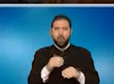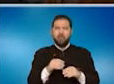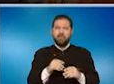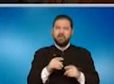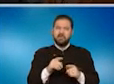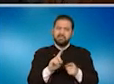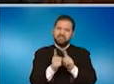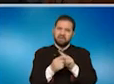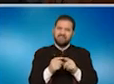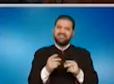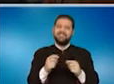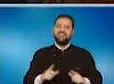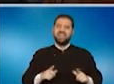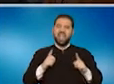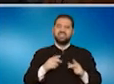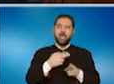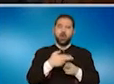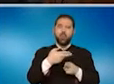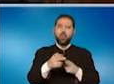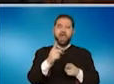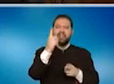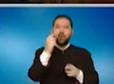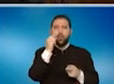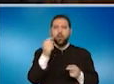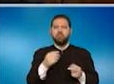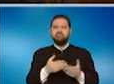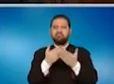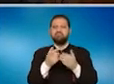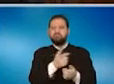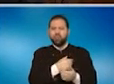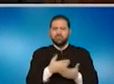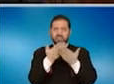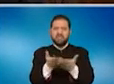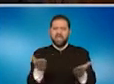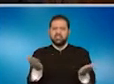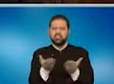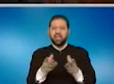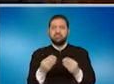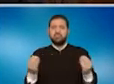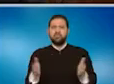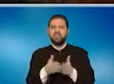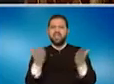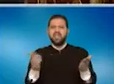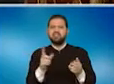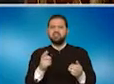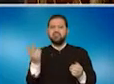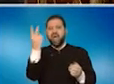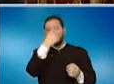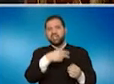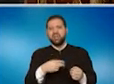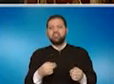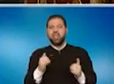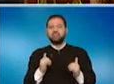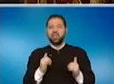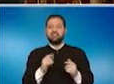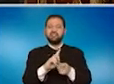decât viața curată a unui om. Atât. Poți să-i dai să citească tone de cărți. El nu va pricepe umilința. Sau poate că va înțelege